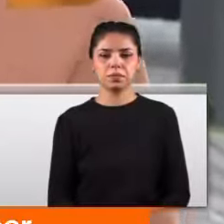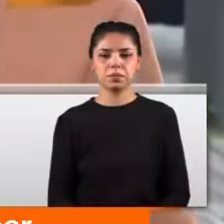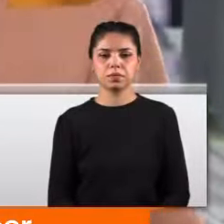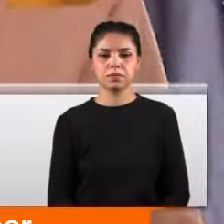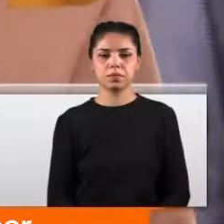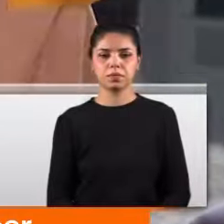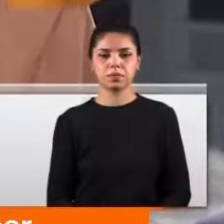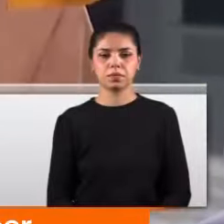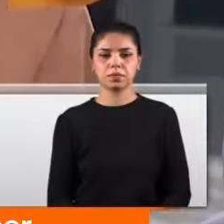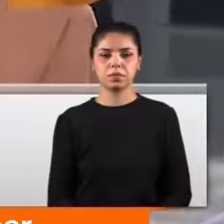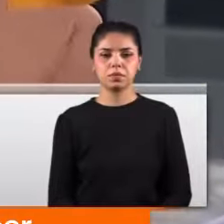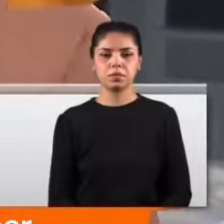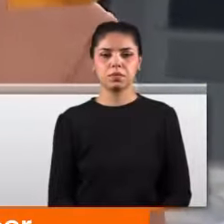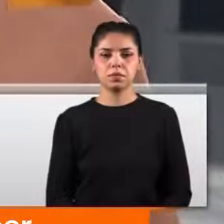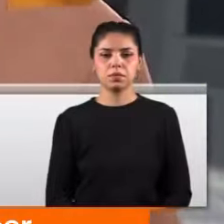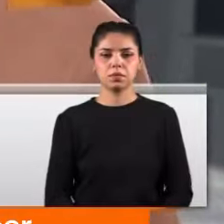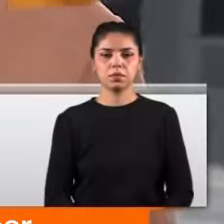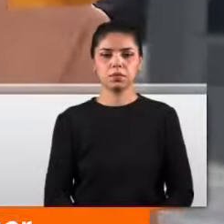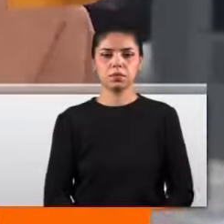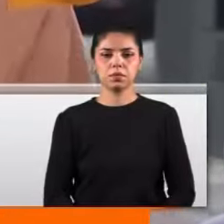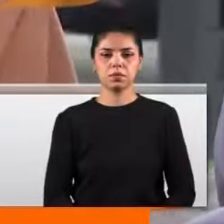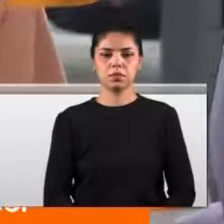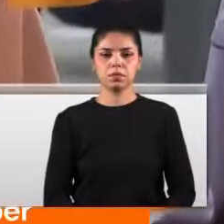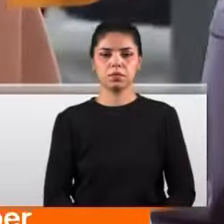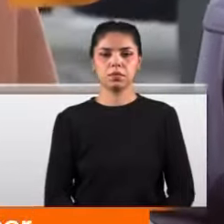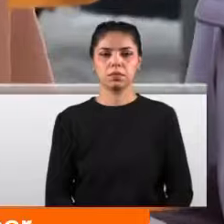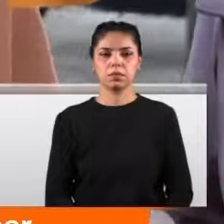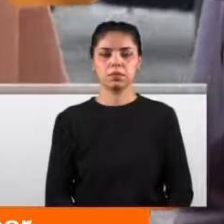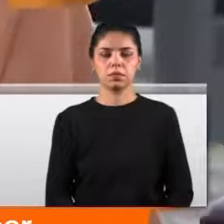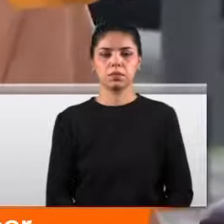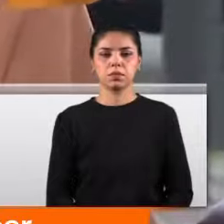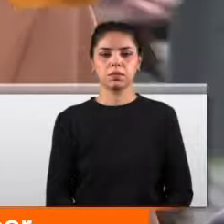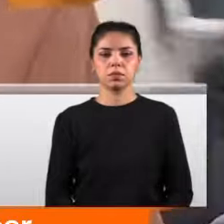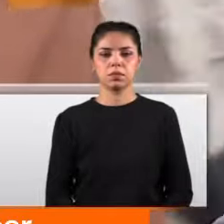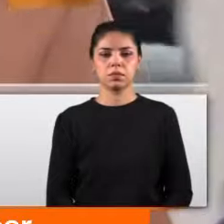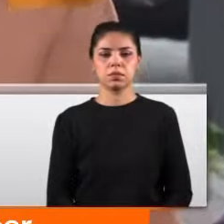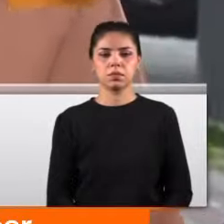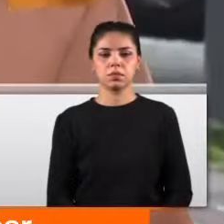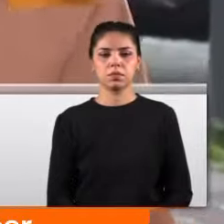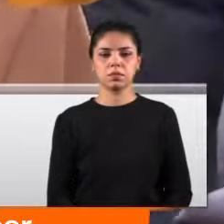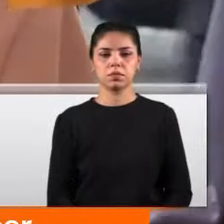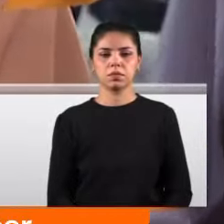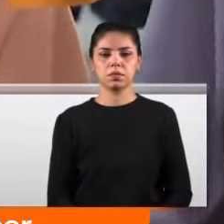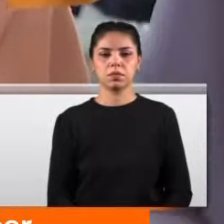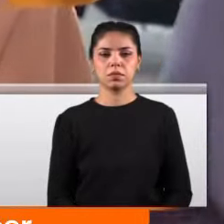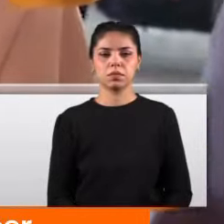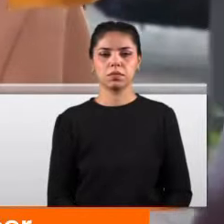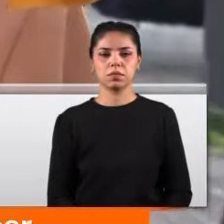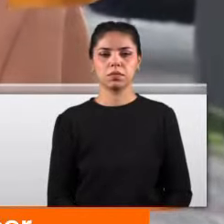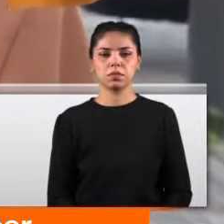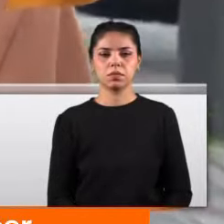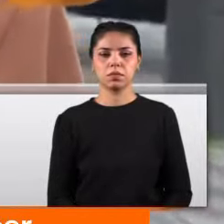Siz ne kadar aldınız? 650 miydi? 2 yıl. Peki sizce bu ne kadardı? 1.802. 1 milyon